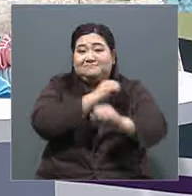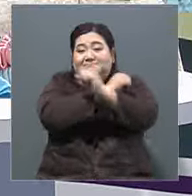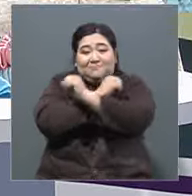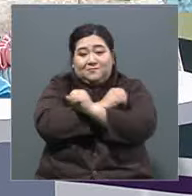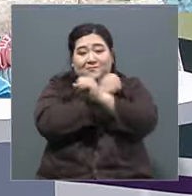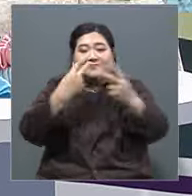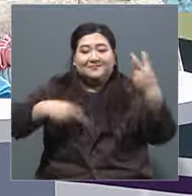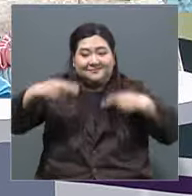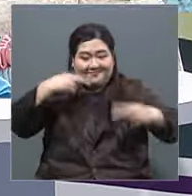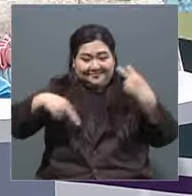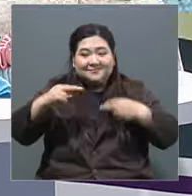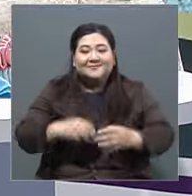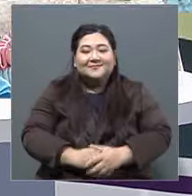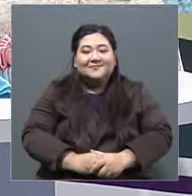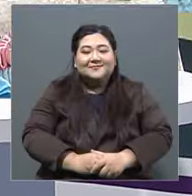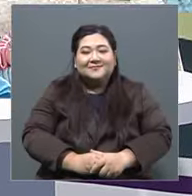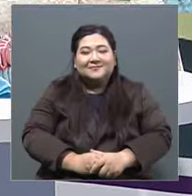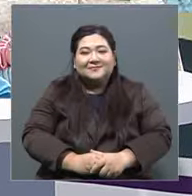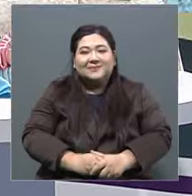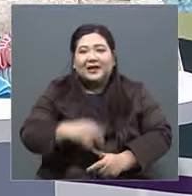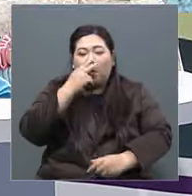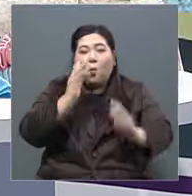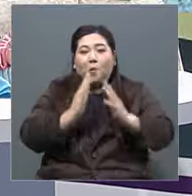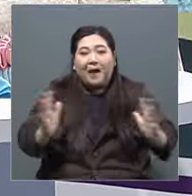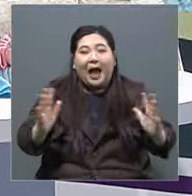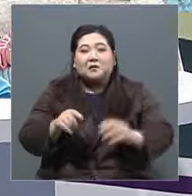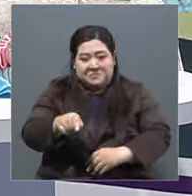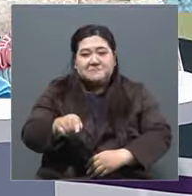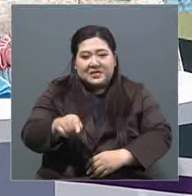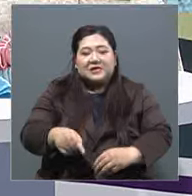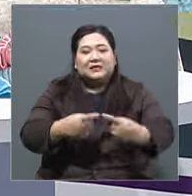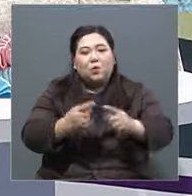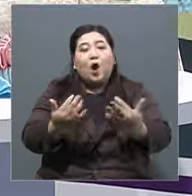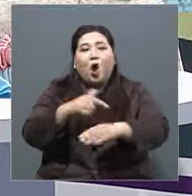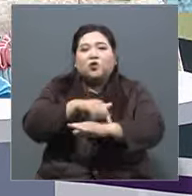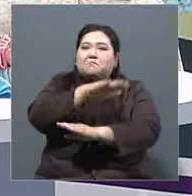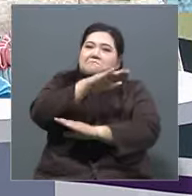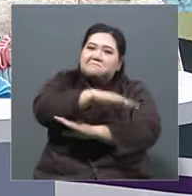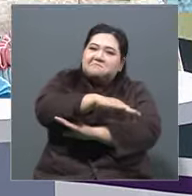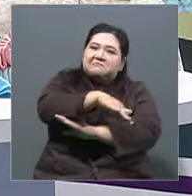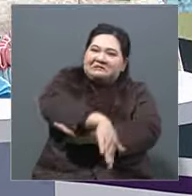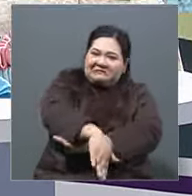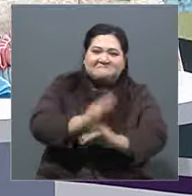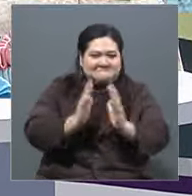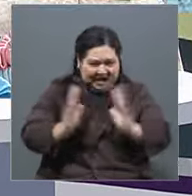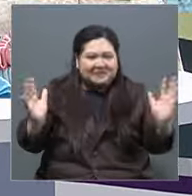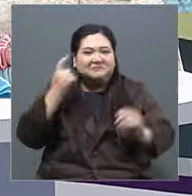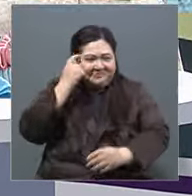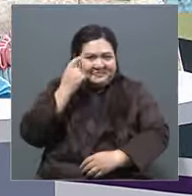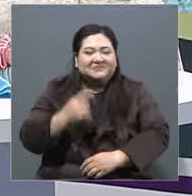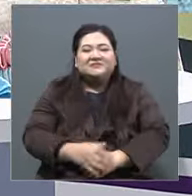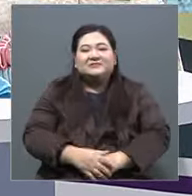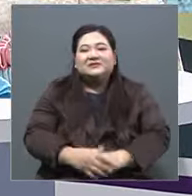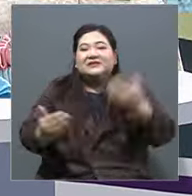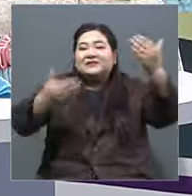คือเห็นคนเยอะๆแล้วเนี่ยอาจจะยังแบบไม่ได้ดูหนาแน่นมากเพราะน่าจะไปคึกคักสุดๆคือช่วงบ่ายๆเย็นๆกิจกรรมหลายๆจุดเนี่ย